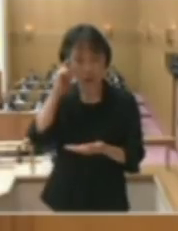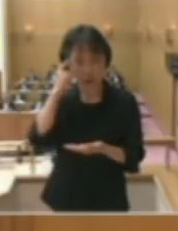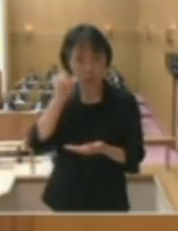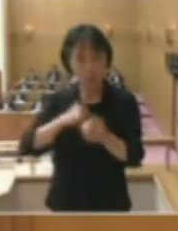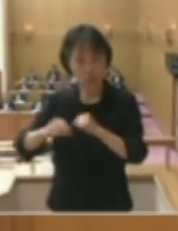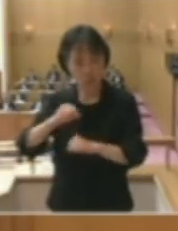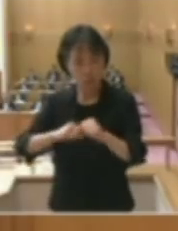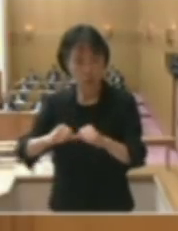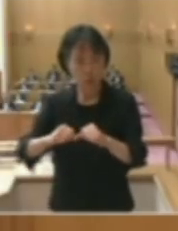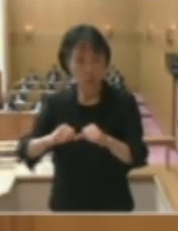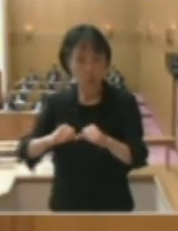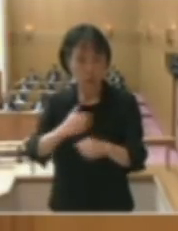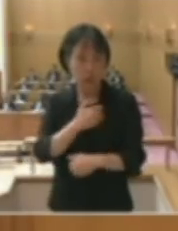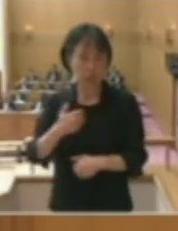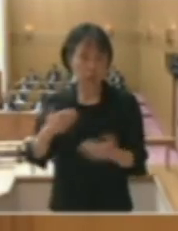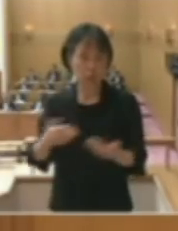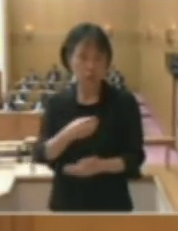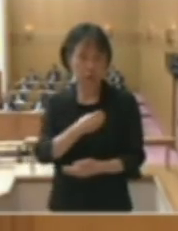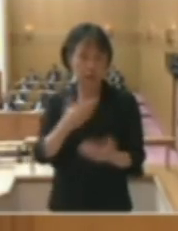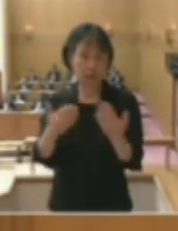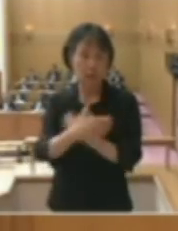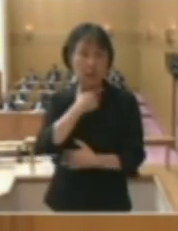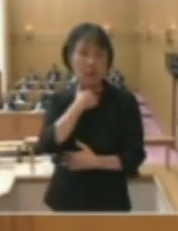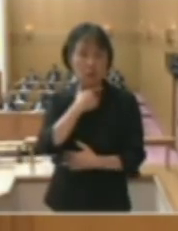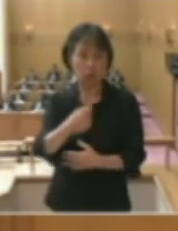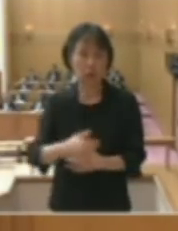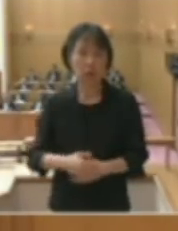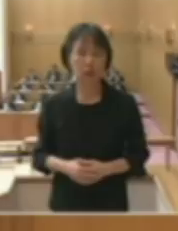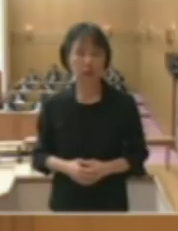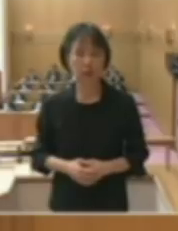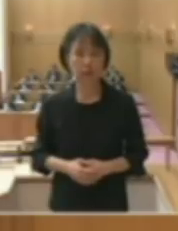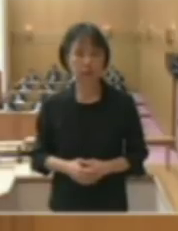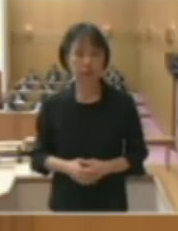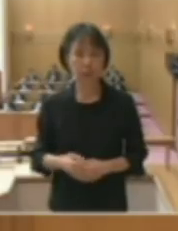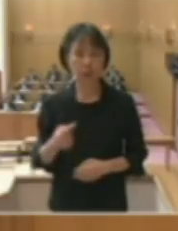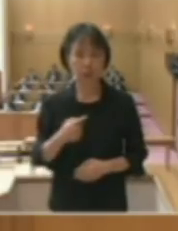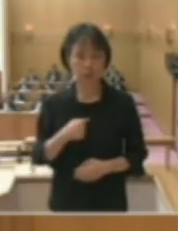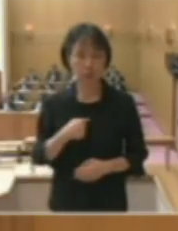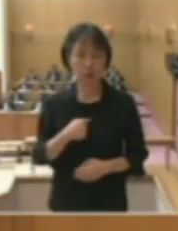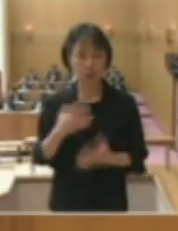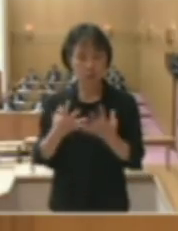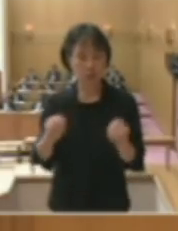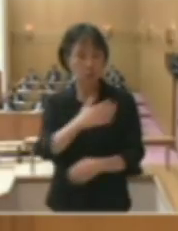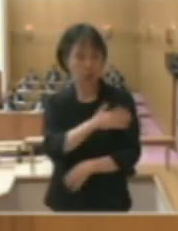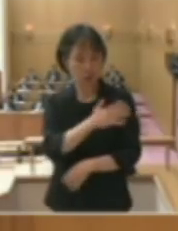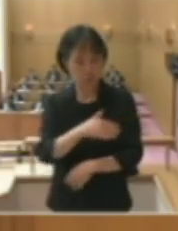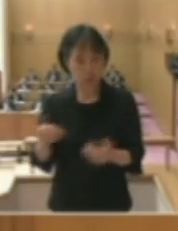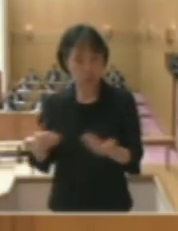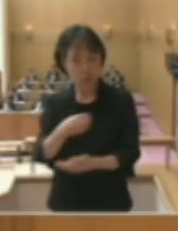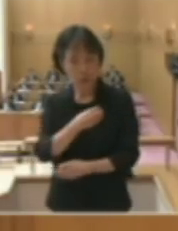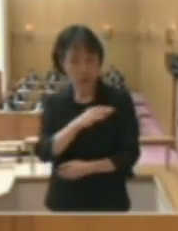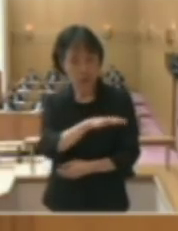になってほしいということであります。私は多くの幹部職員は理解してくれてい